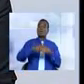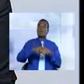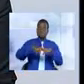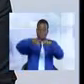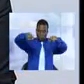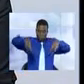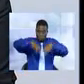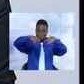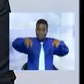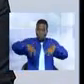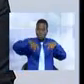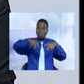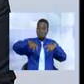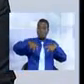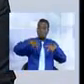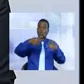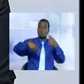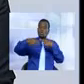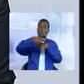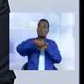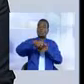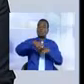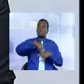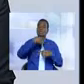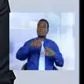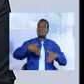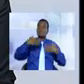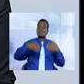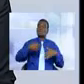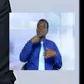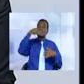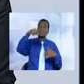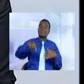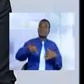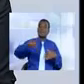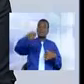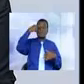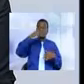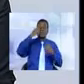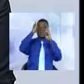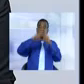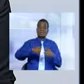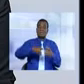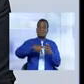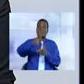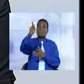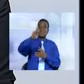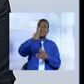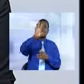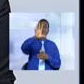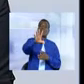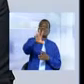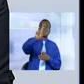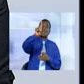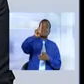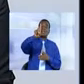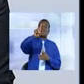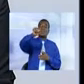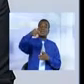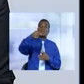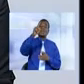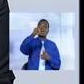audit. Et aujourd'hui, donc, j'ai le plaisir de dire que l'État a décidé de payer 51,1